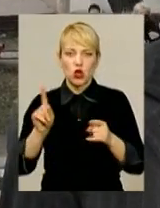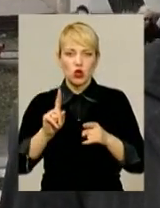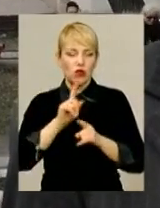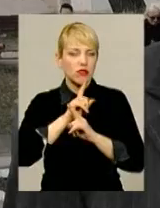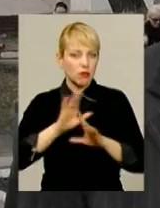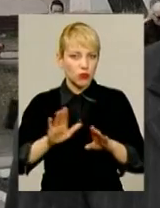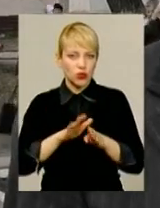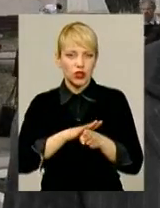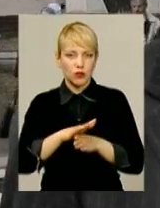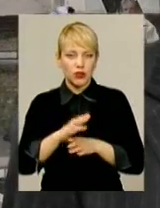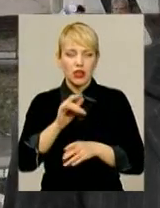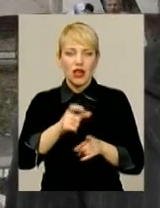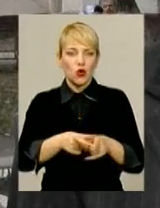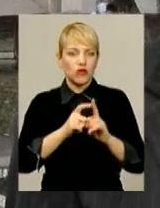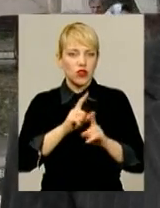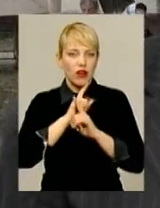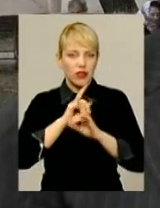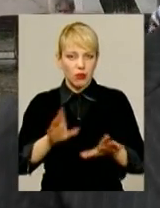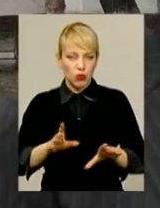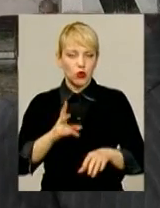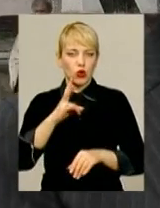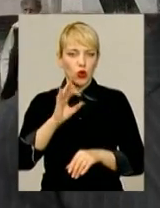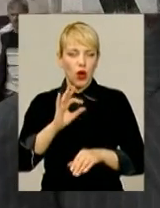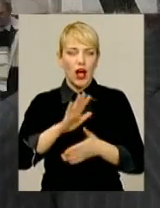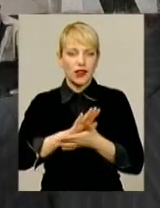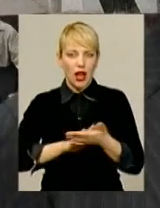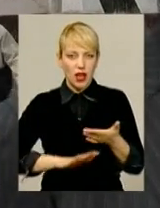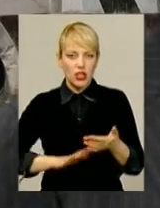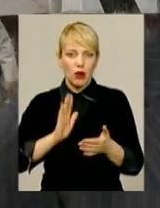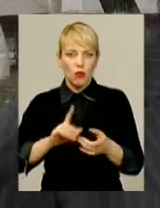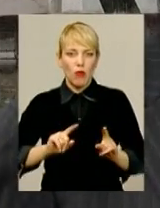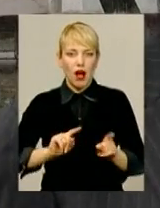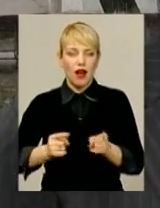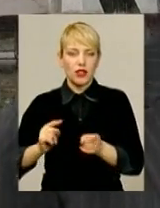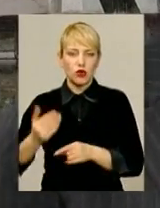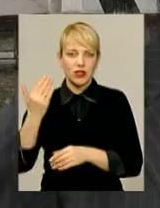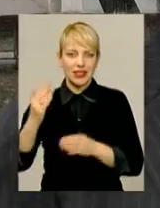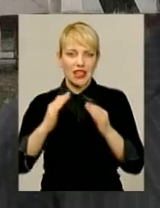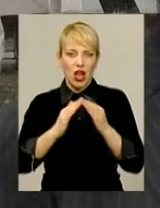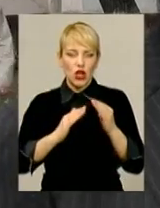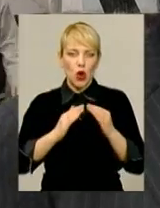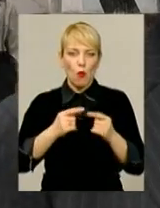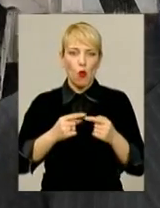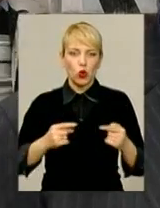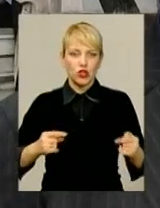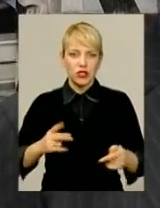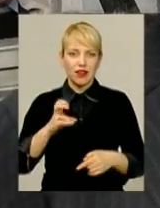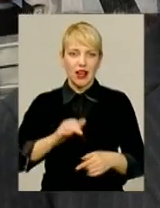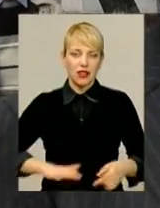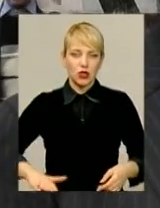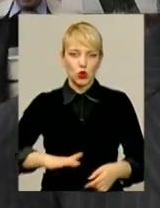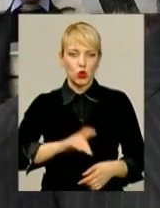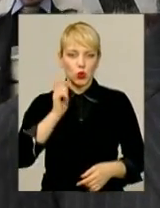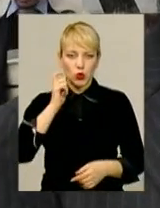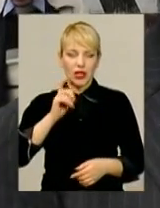будут его исполнять и даже отвечать не собираются нам. Ну а дальше будем арестовывать их имущество вначале на территории Украины,